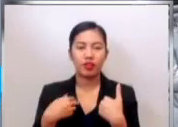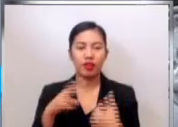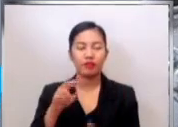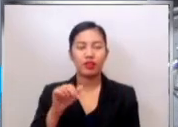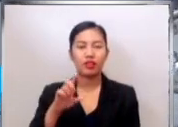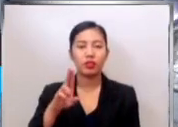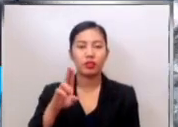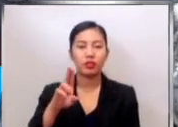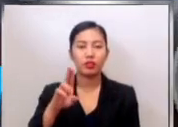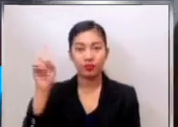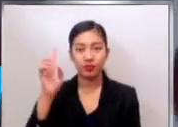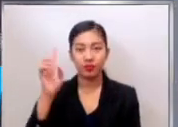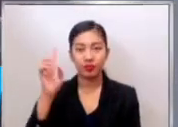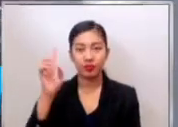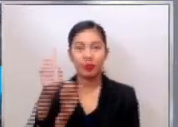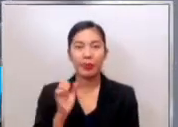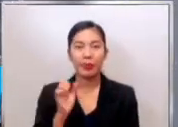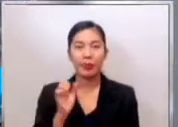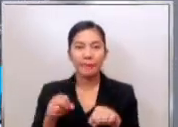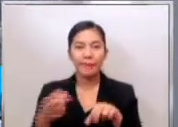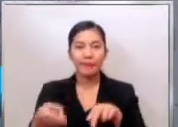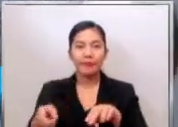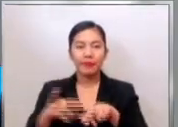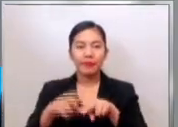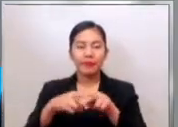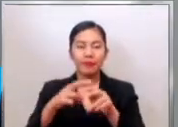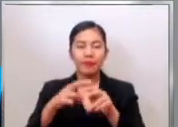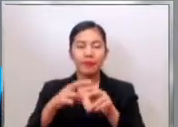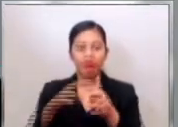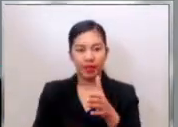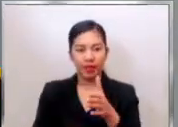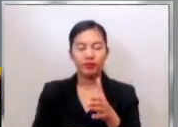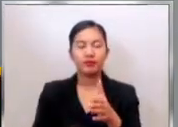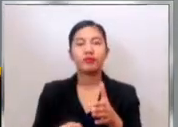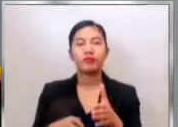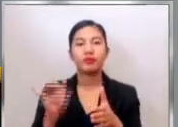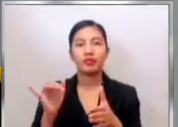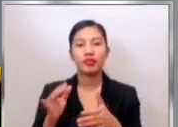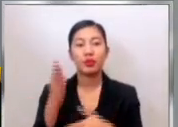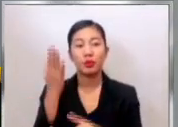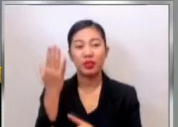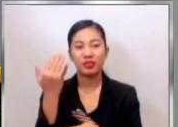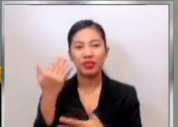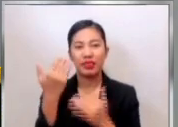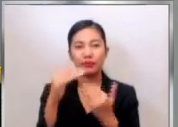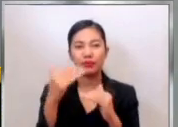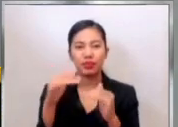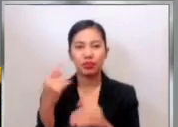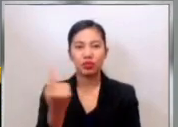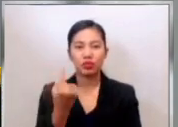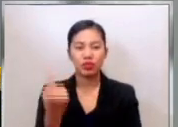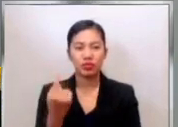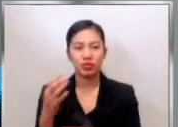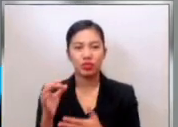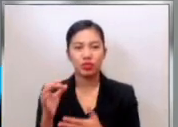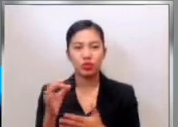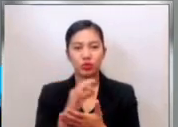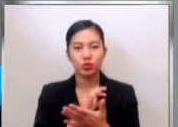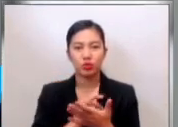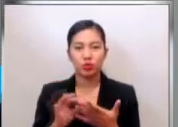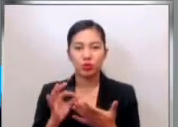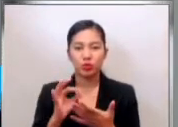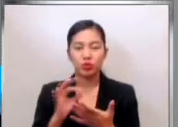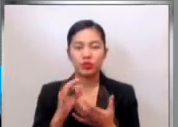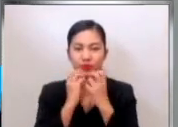na tumaas ang presyo ng mga commemorative kasi po limited edition lang ang ginagawa nila. Yung sa pag